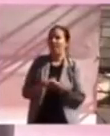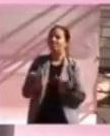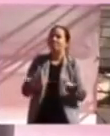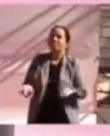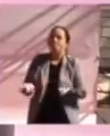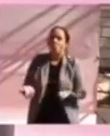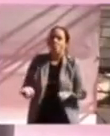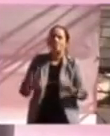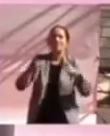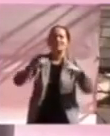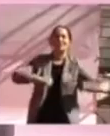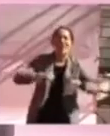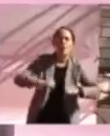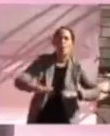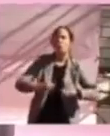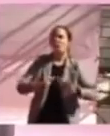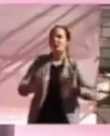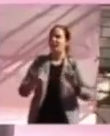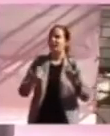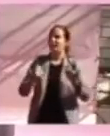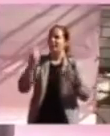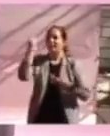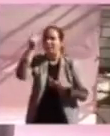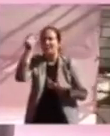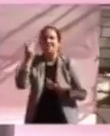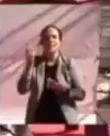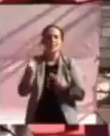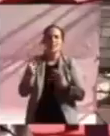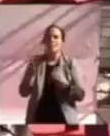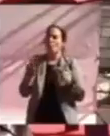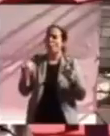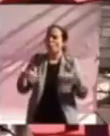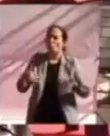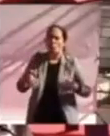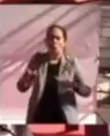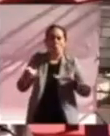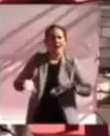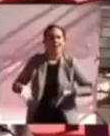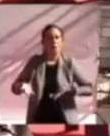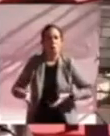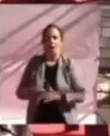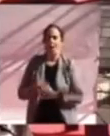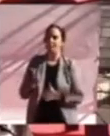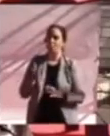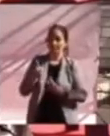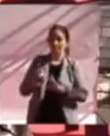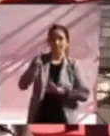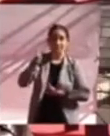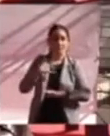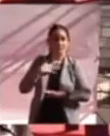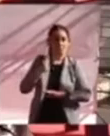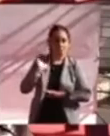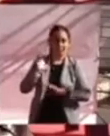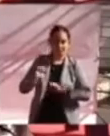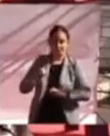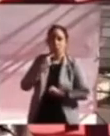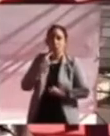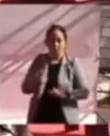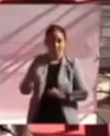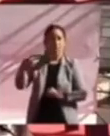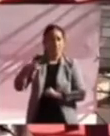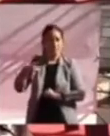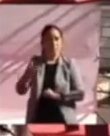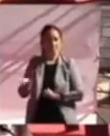molto più solide molto più attuali per la prima volta mi verrebbe da dire maurizio ci troviamo